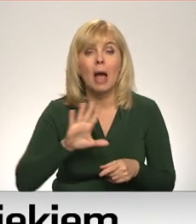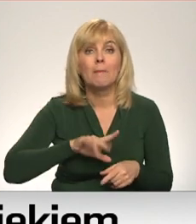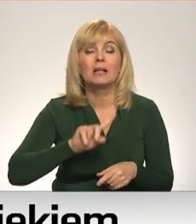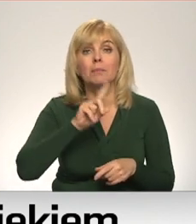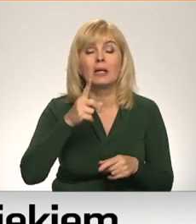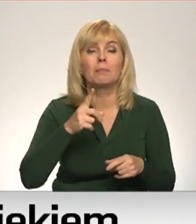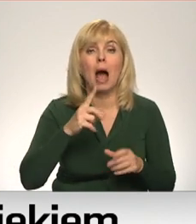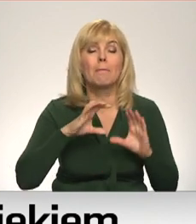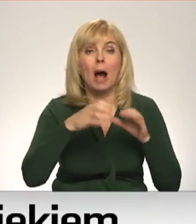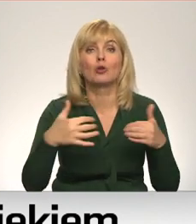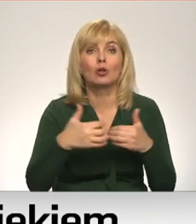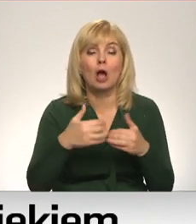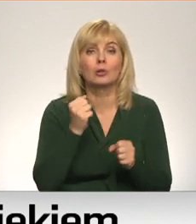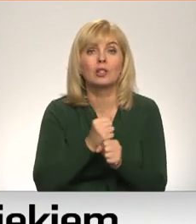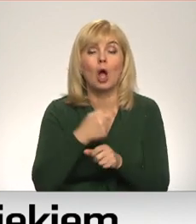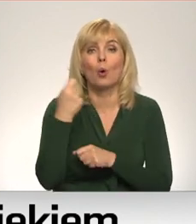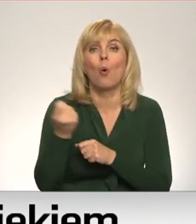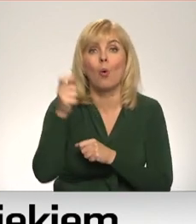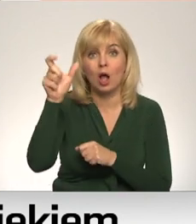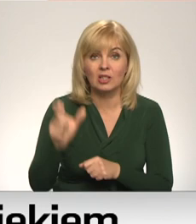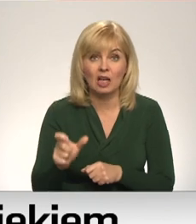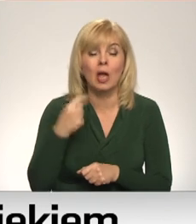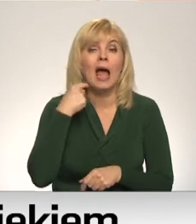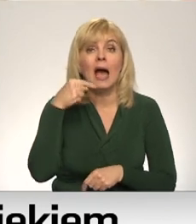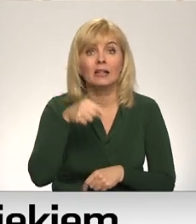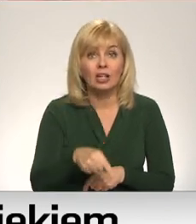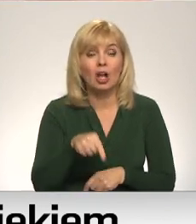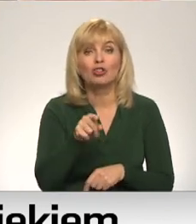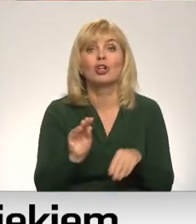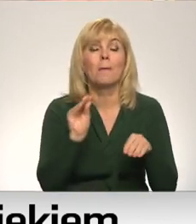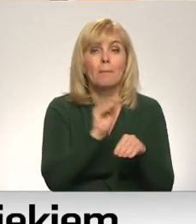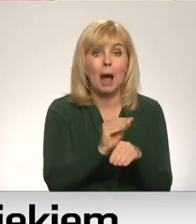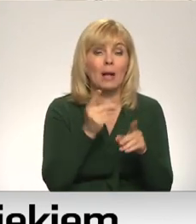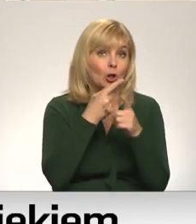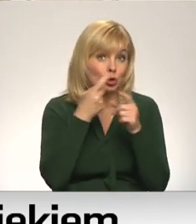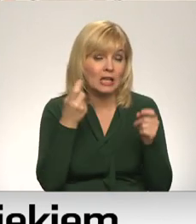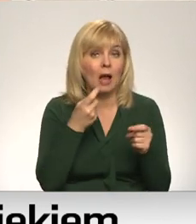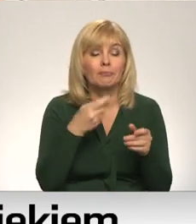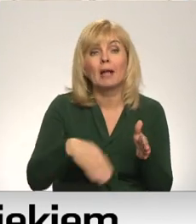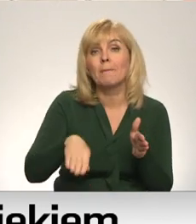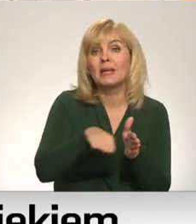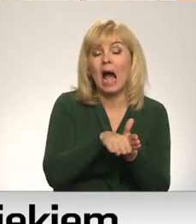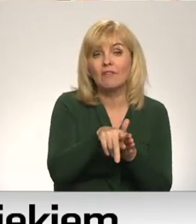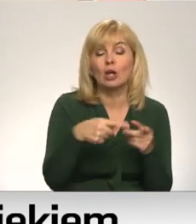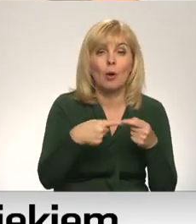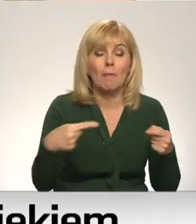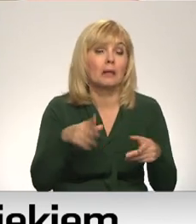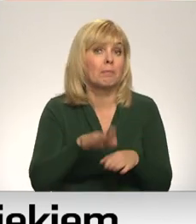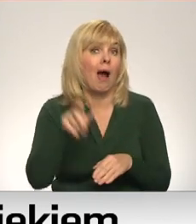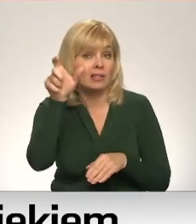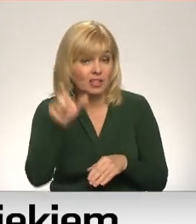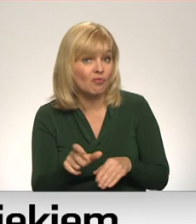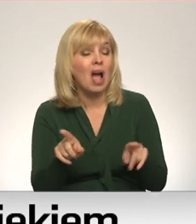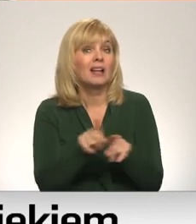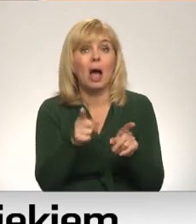pasaules kara strādā par ugunsdzēsēju Rīgā. Un arī šī ir papildus ziņa, ko mēs pievienojam šiem materiāliem par cilvēku.